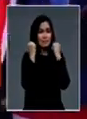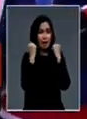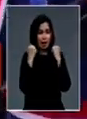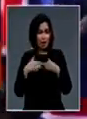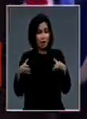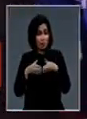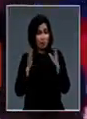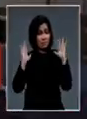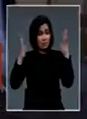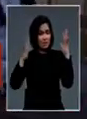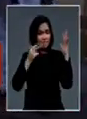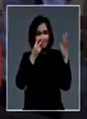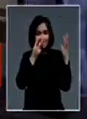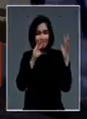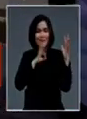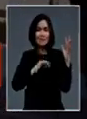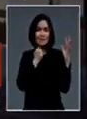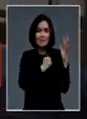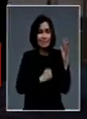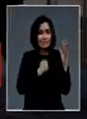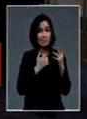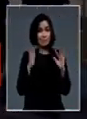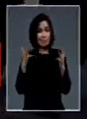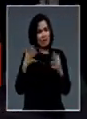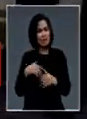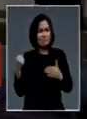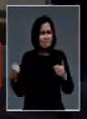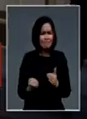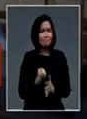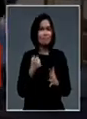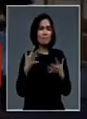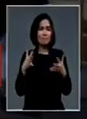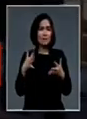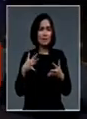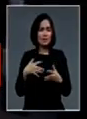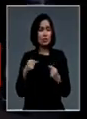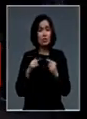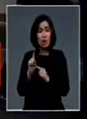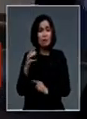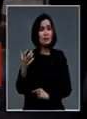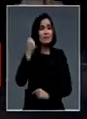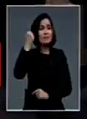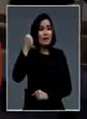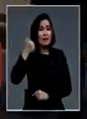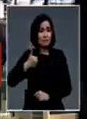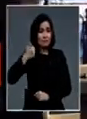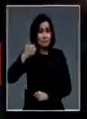คนไม่ได้รู้สึกเศร้าไม่ได้รู้สึกโอ้ยเสียดายจังเลยที่ไม่ได้ชนะเขารู้สึกว่